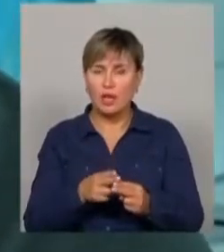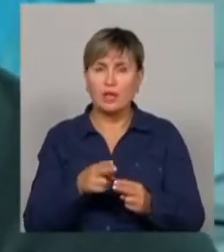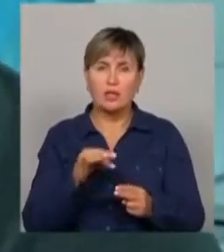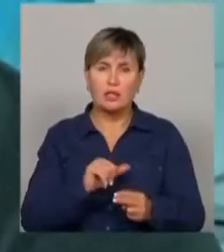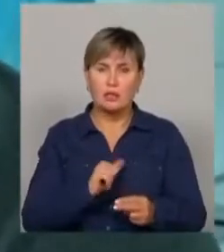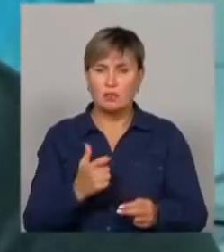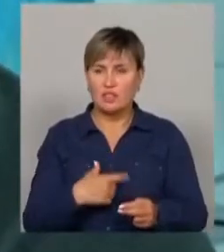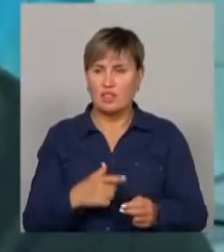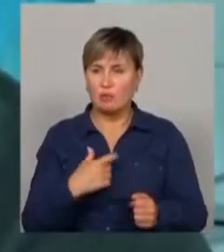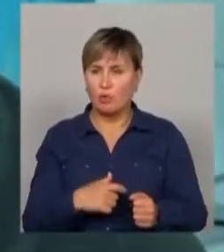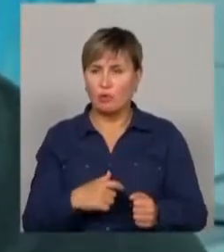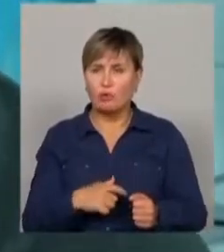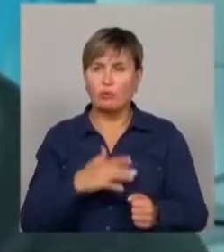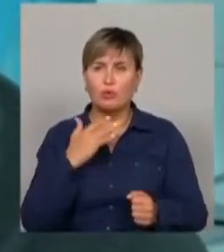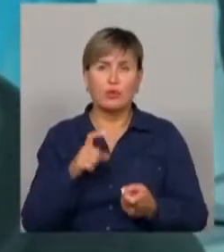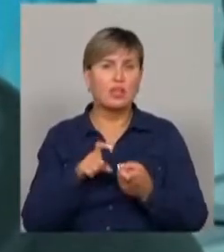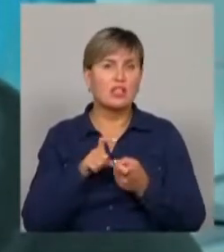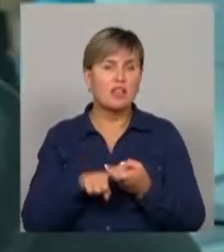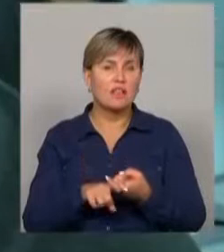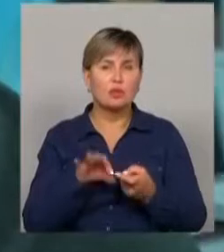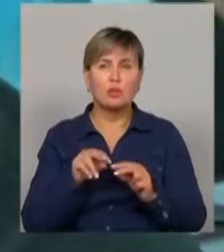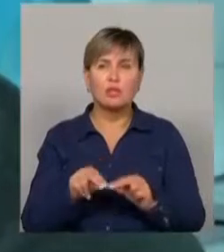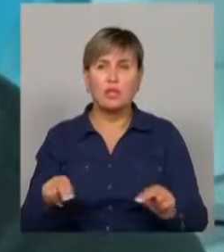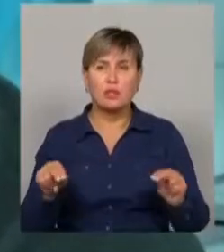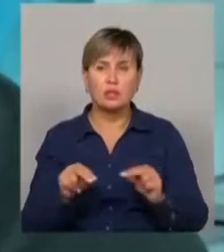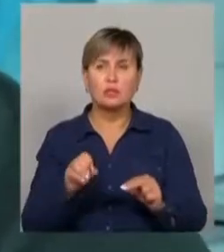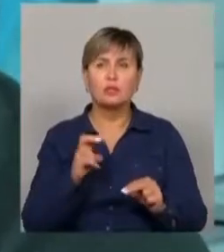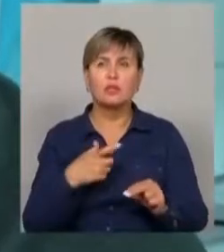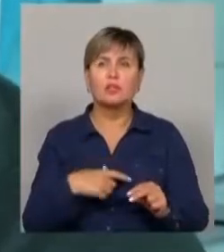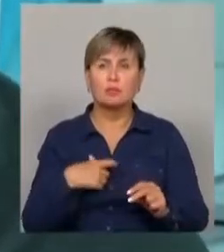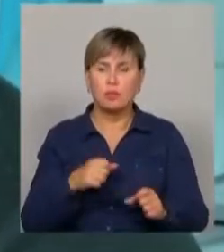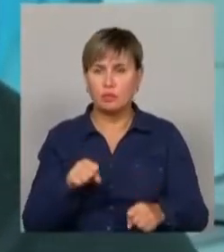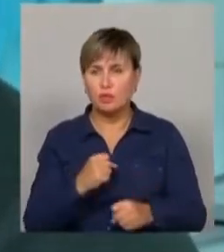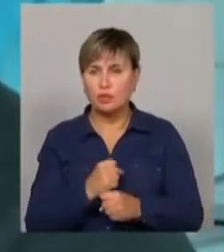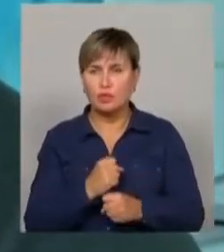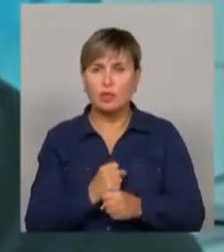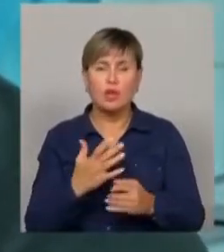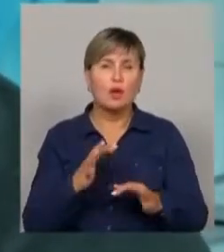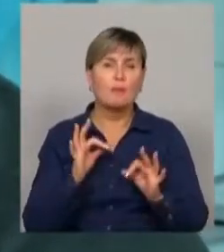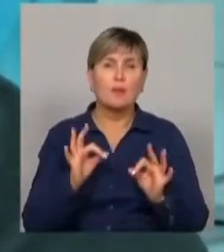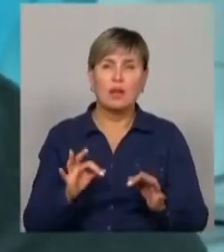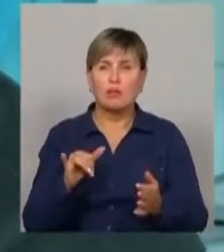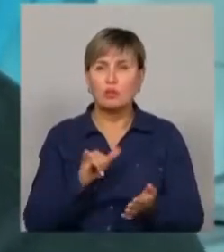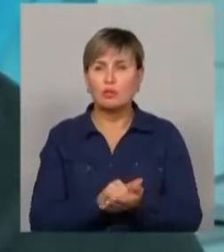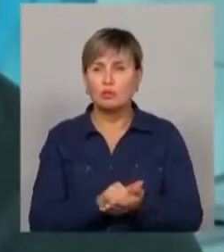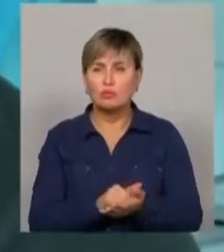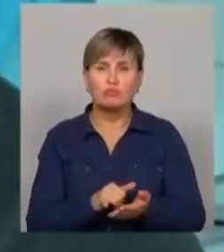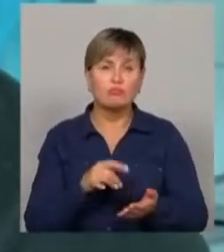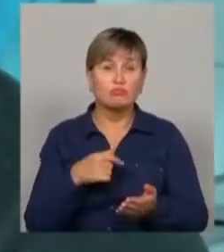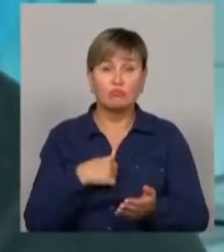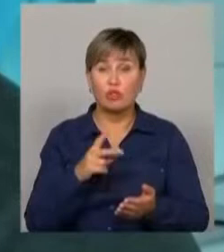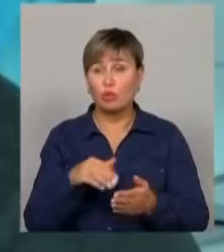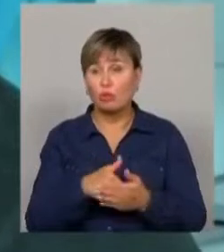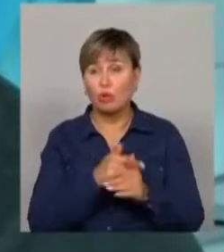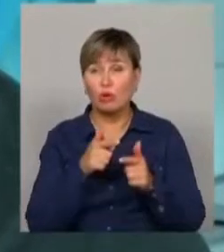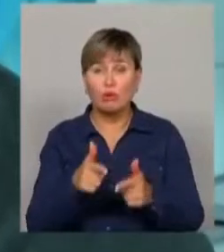собой. Много здесь зависит от тренера, как он настроит спортсмена, какие даст правильные установки. Для новичков мой совет – ни